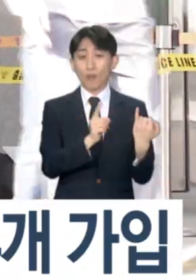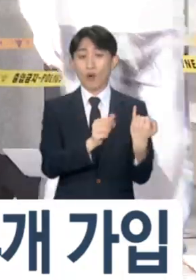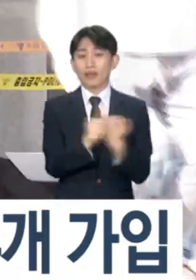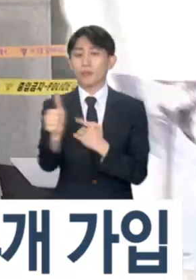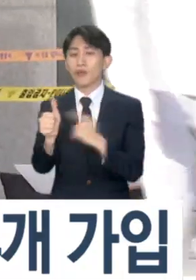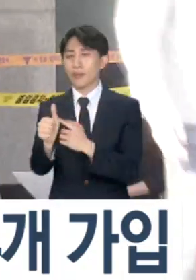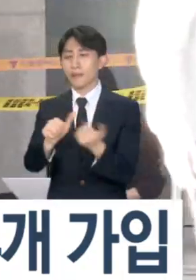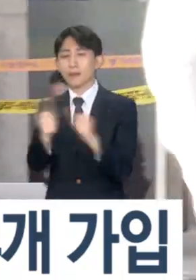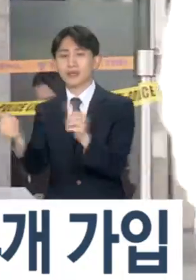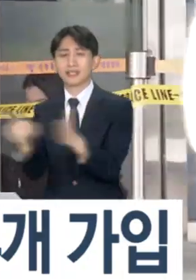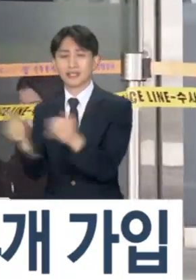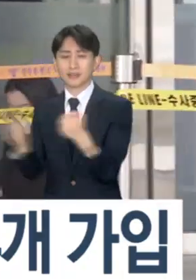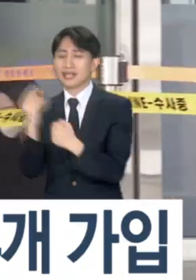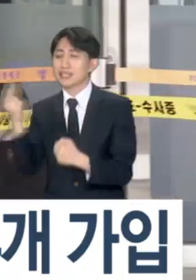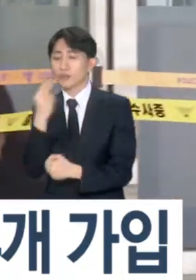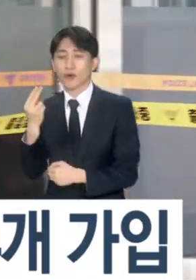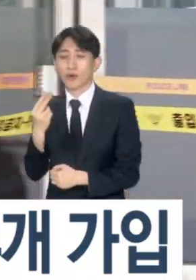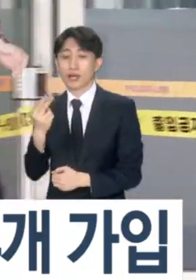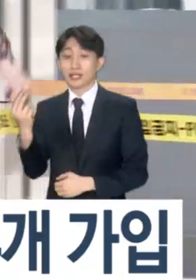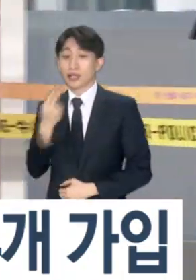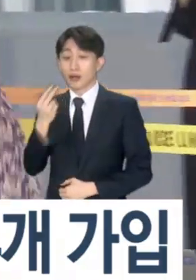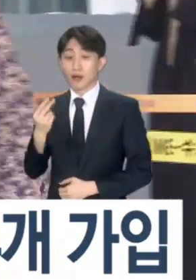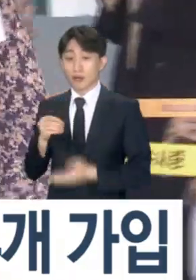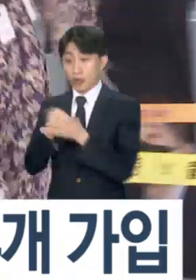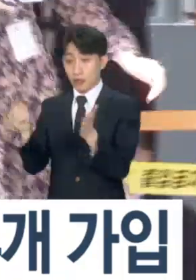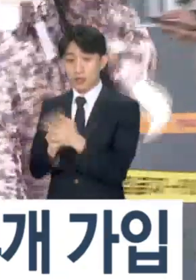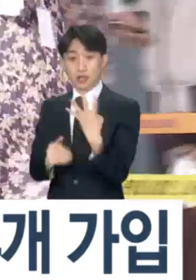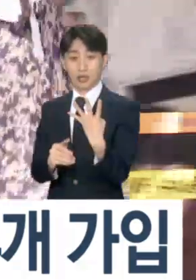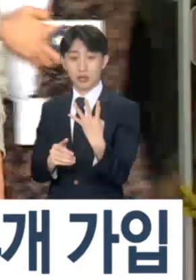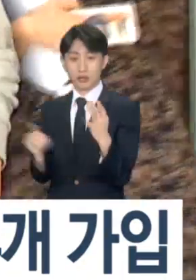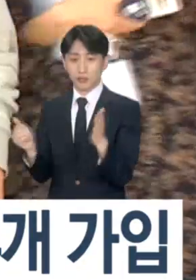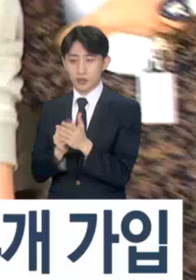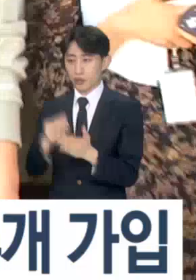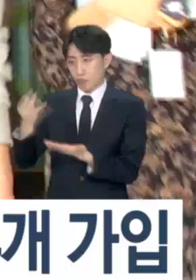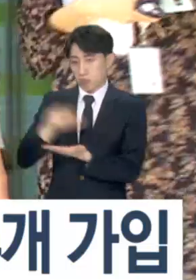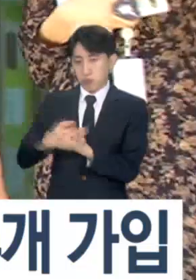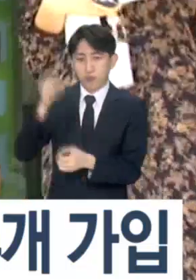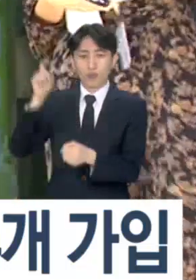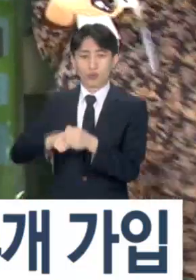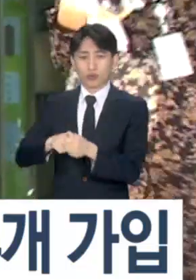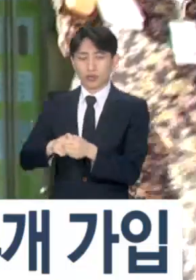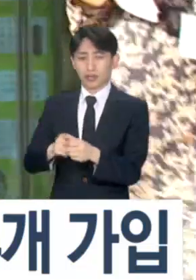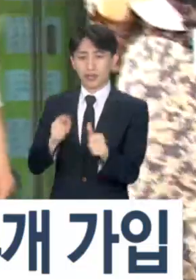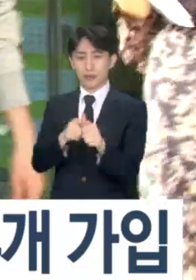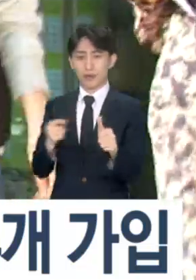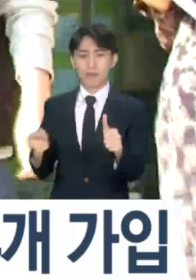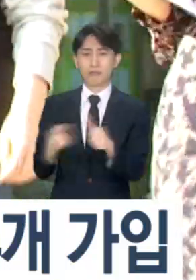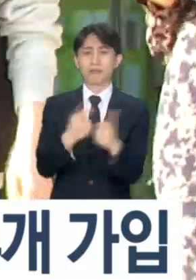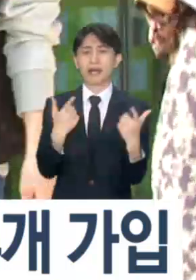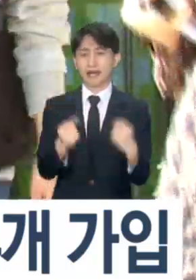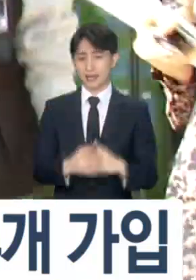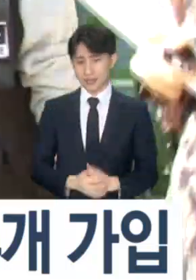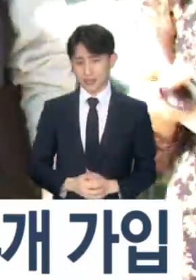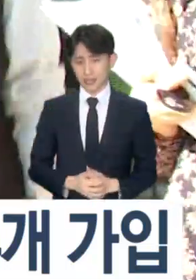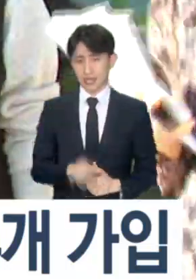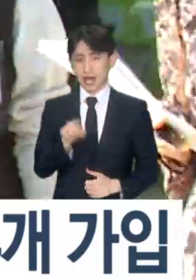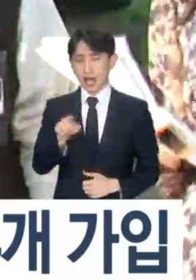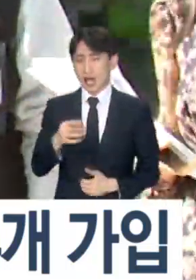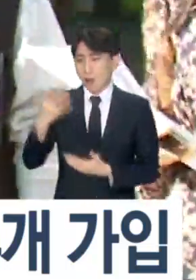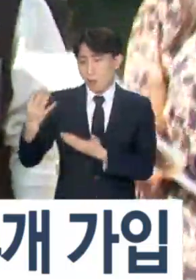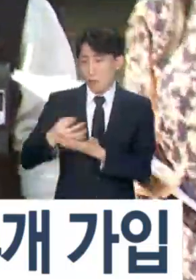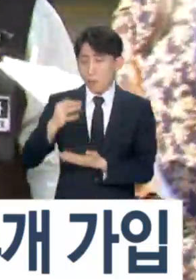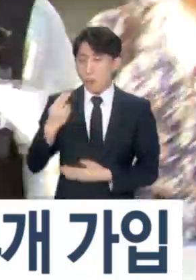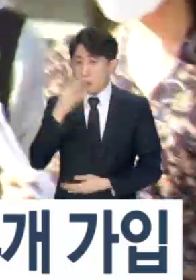명의로 생명보험 4개를 드러났던 사실이 알려지며 사회적 공분을 샀습니다. 이처럼 고액보험금을 노린 범죄에 대한